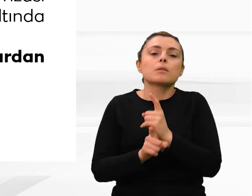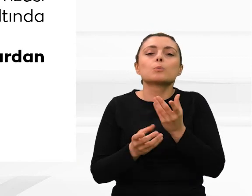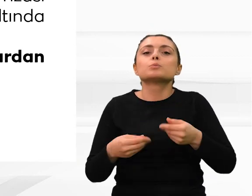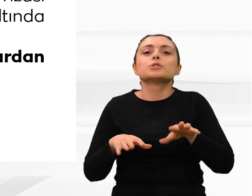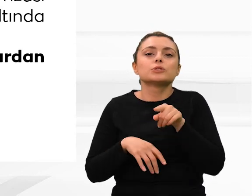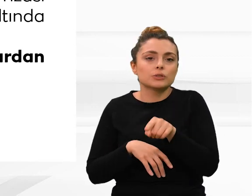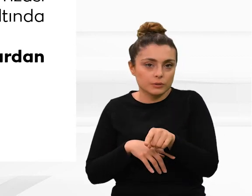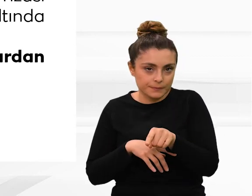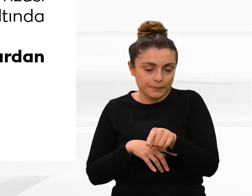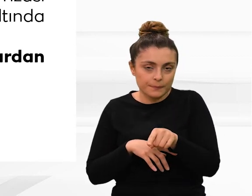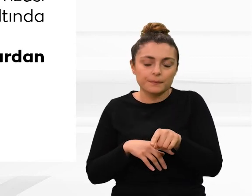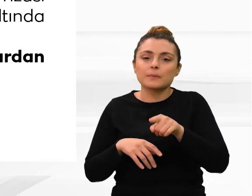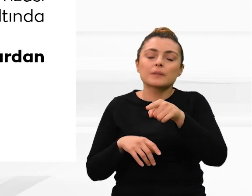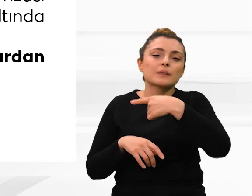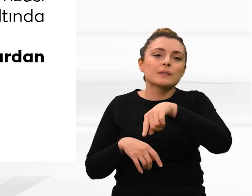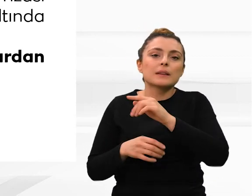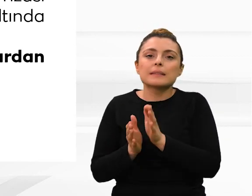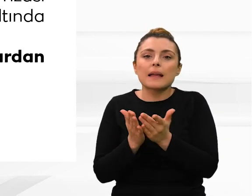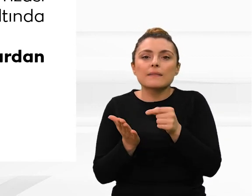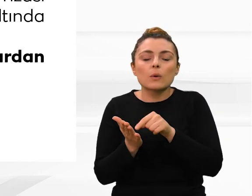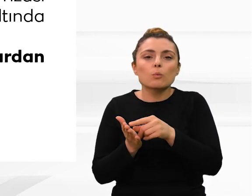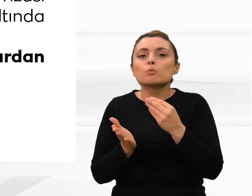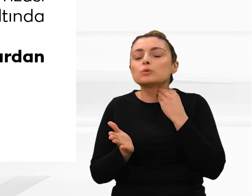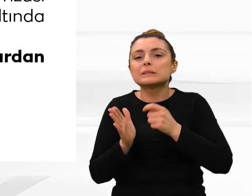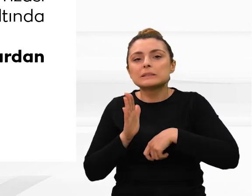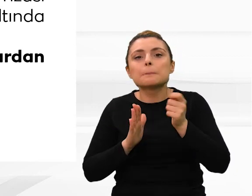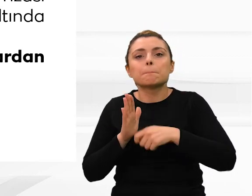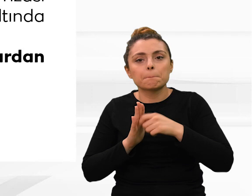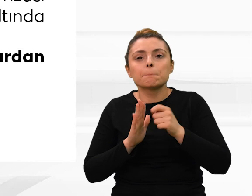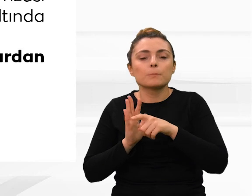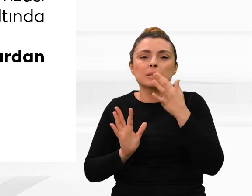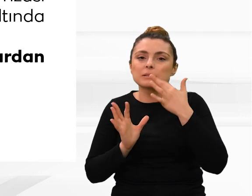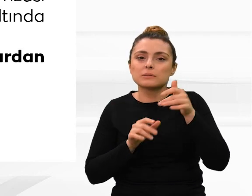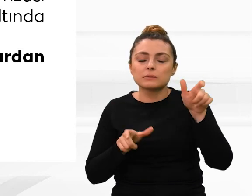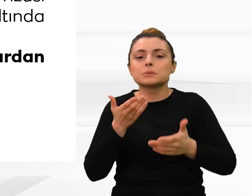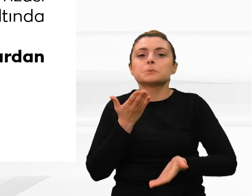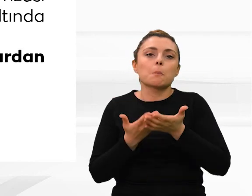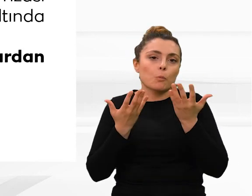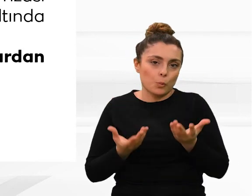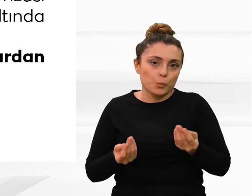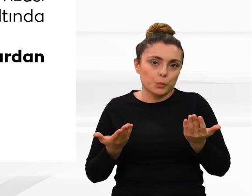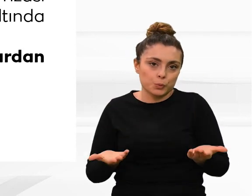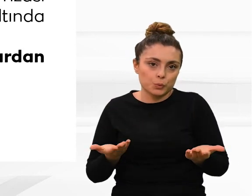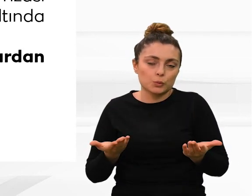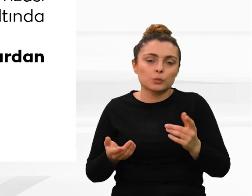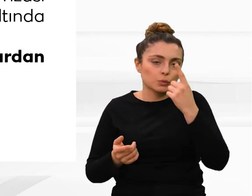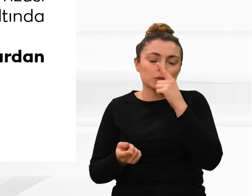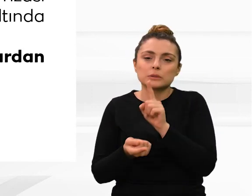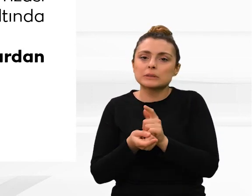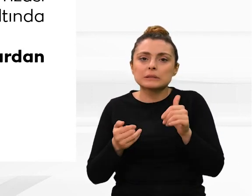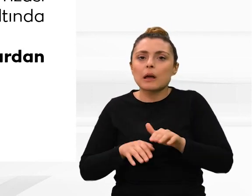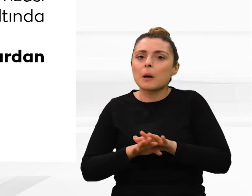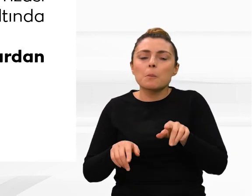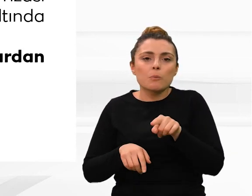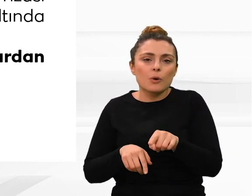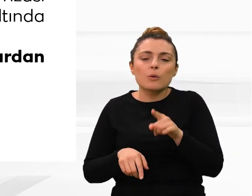olmuyorlar esnafın defterinden o borçları silmek suretiyle bu da yardımcı olmuş oldular yüz yüze gelmiş